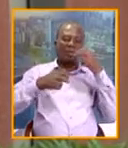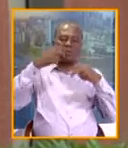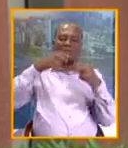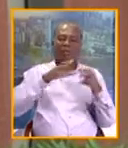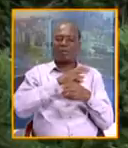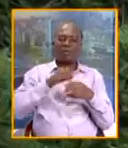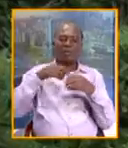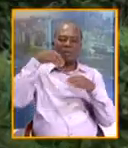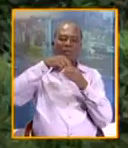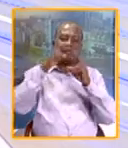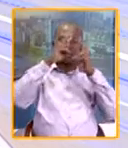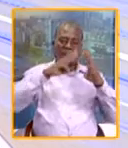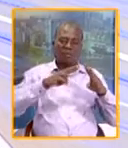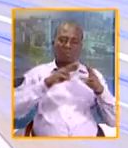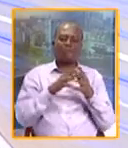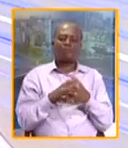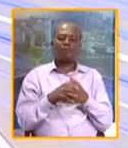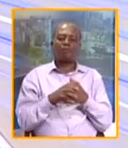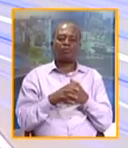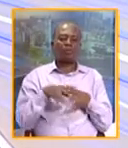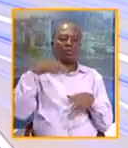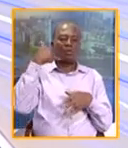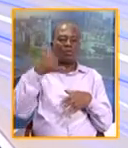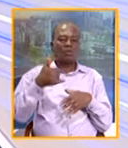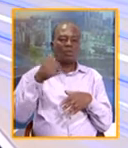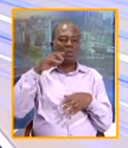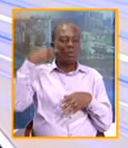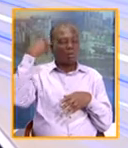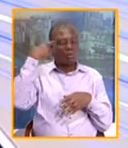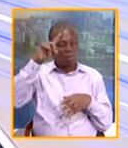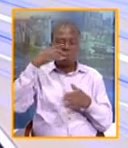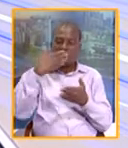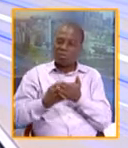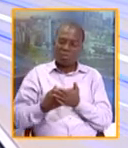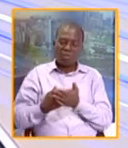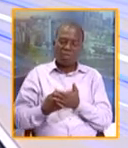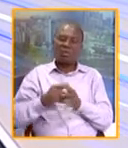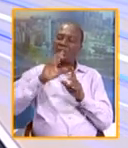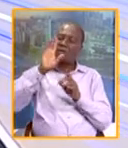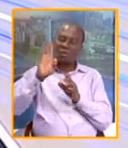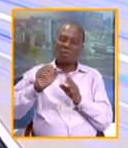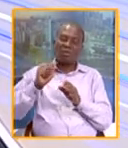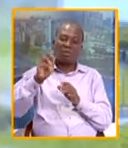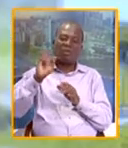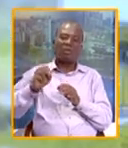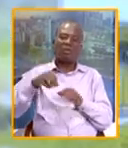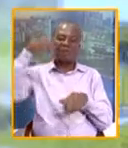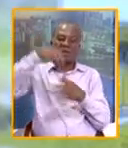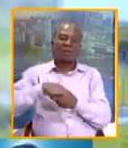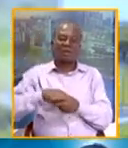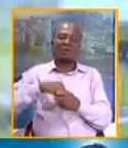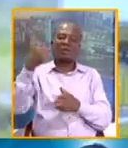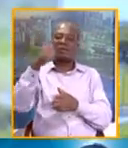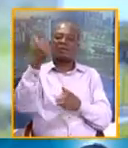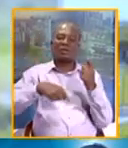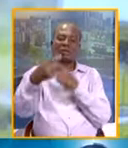dans la vire voilà pour le bon déroulement du baccalauréat dans dix jours la côte d'ivoire célèbre son 60e